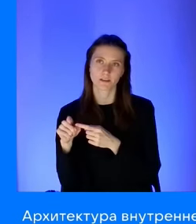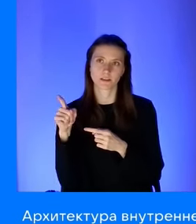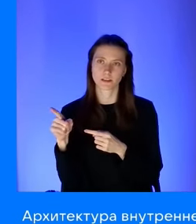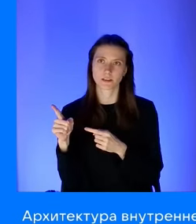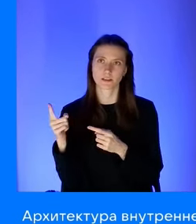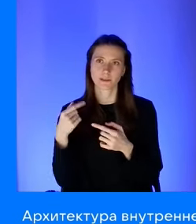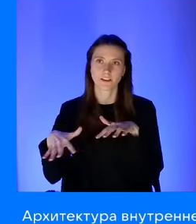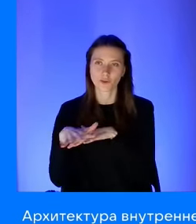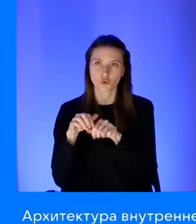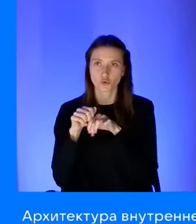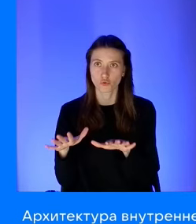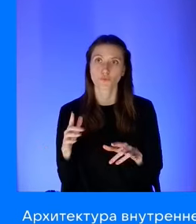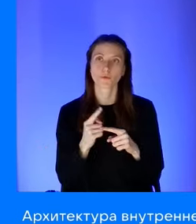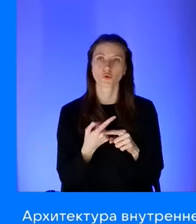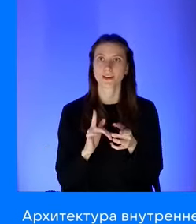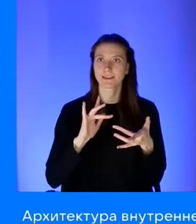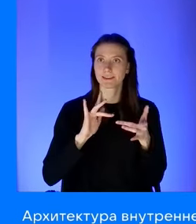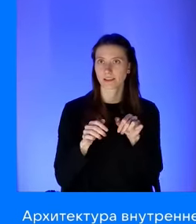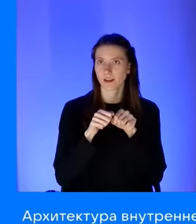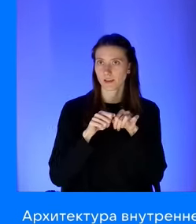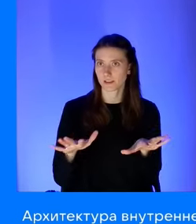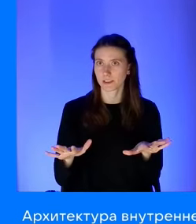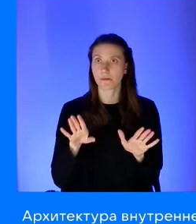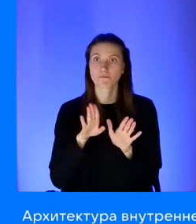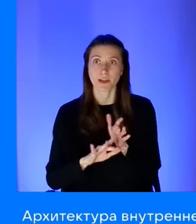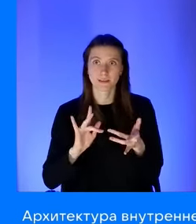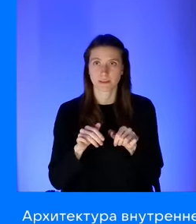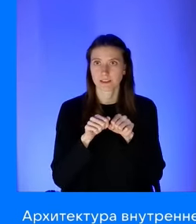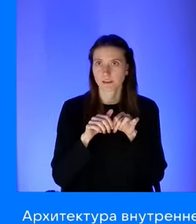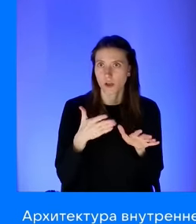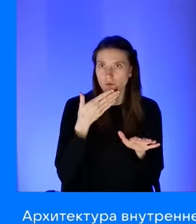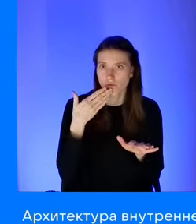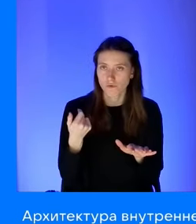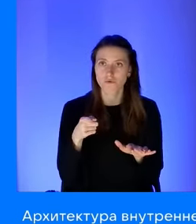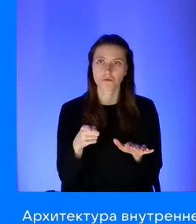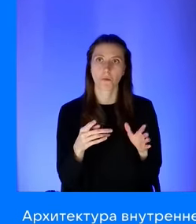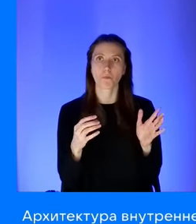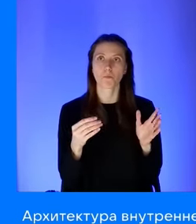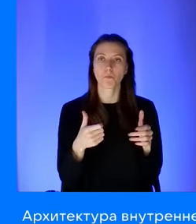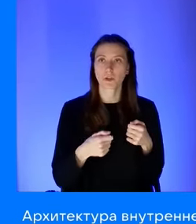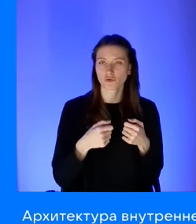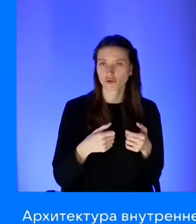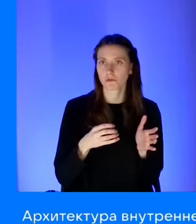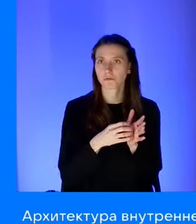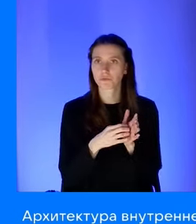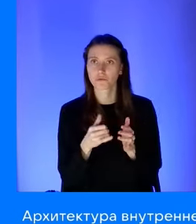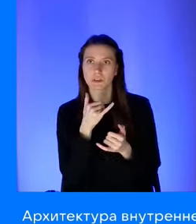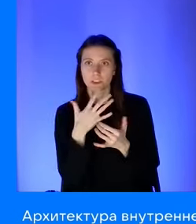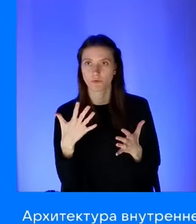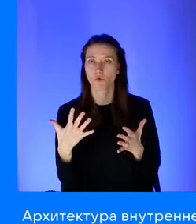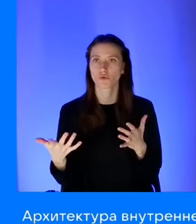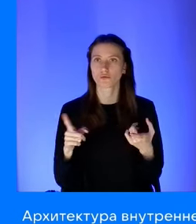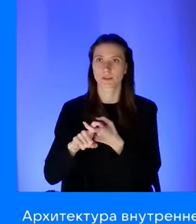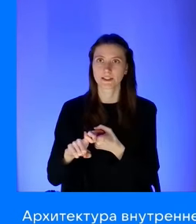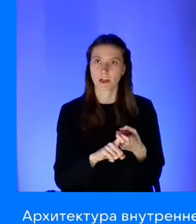сети потому что без сетей не смогут приложение между собой общаться и начнутся у них сложности и обязательно Т Все мы